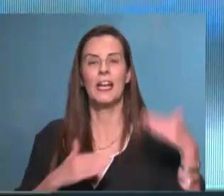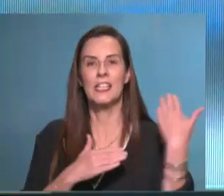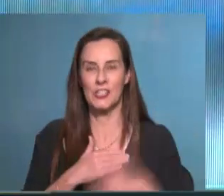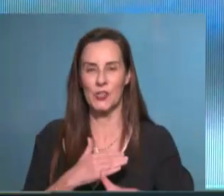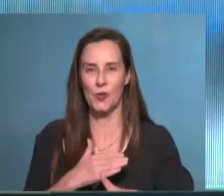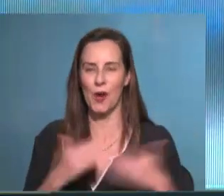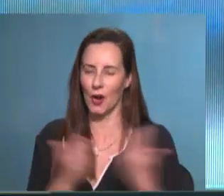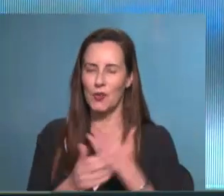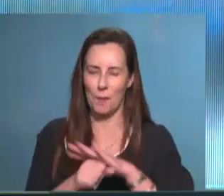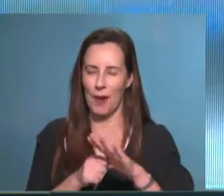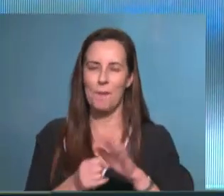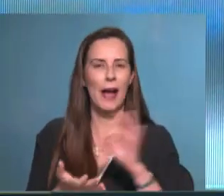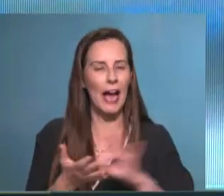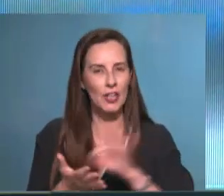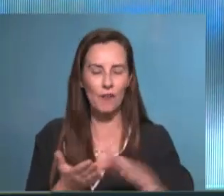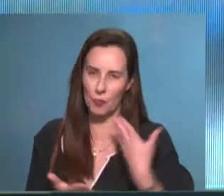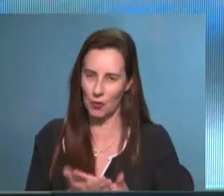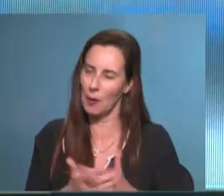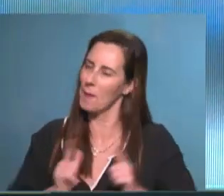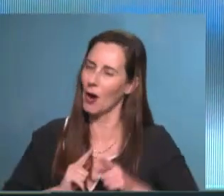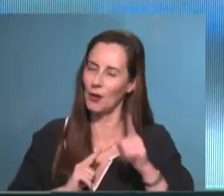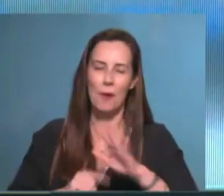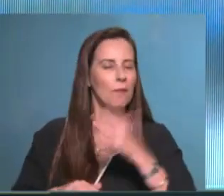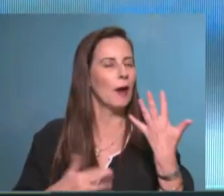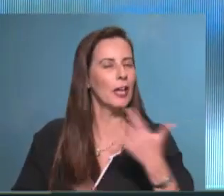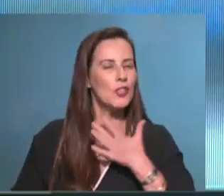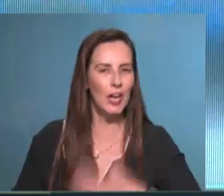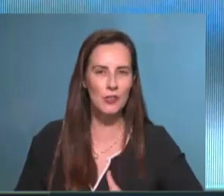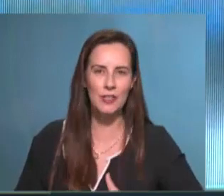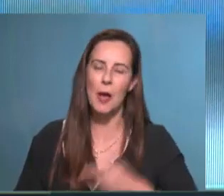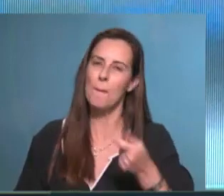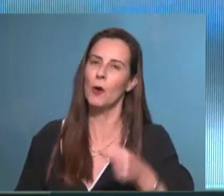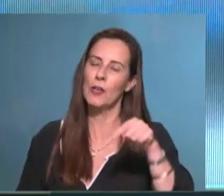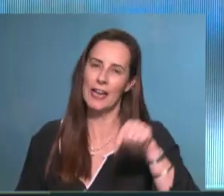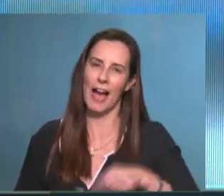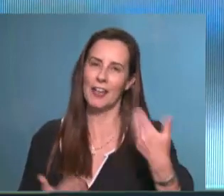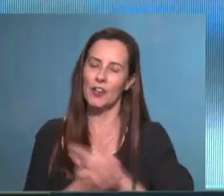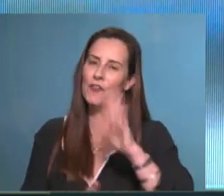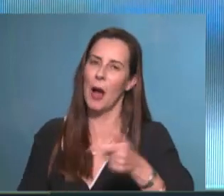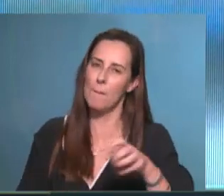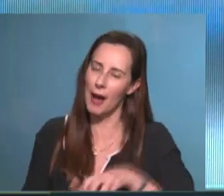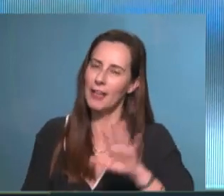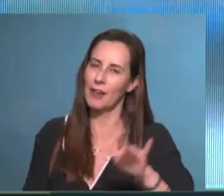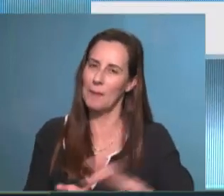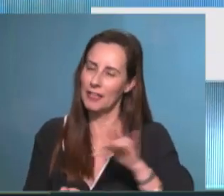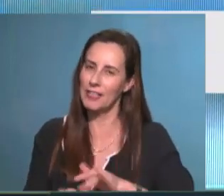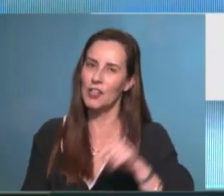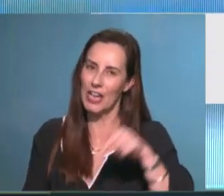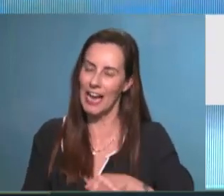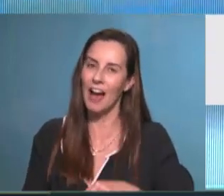המהדורה המלאה והכתבות המומלצות מחכות לכם בכל זמן שתרצו בערוץ כאן חדשות וגם באתר וביישומון